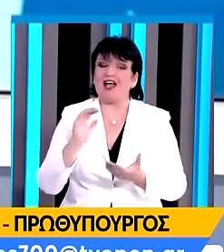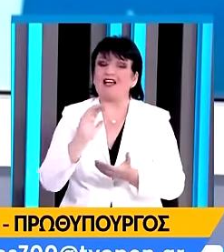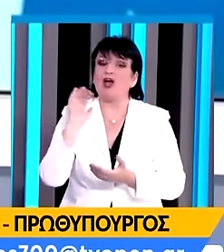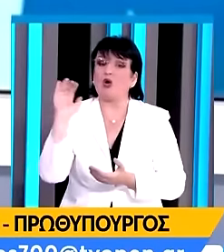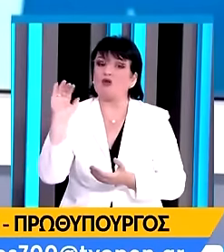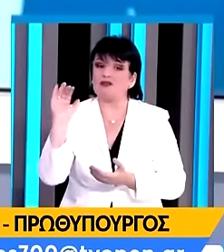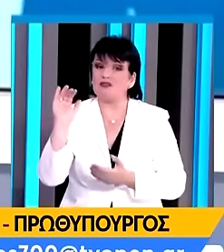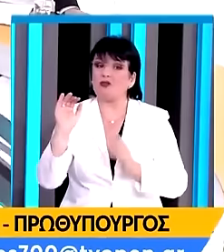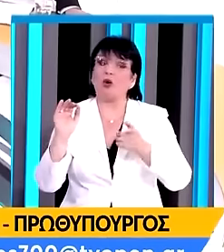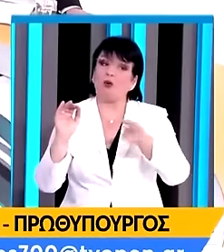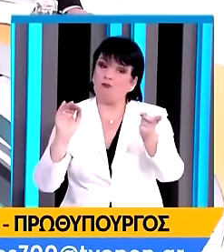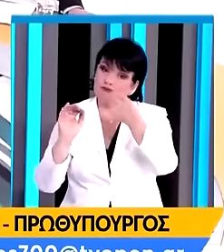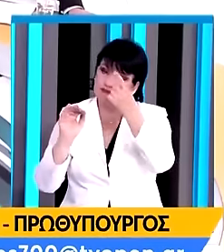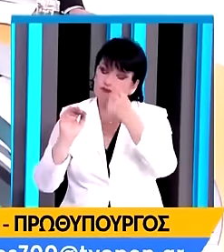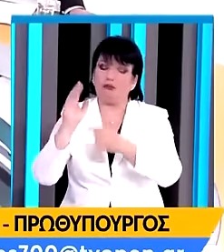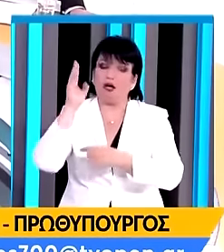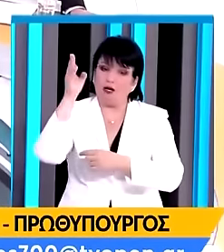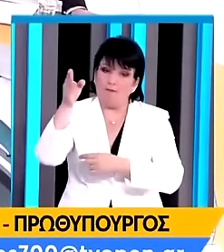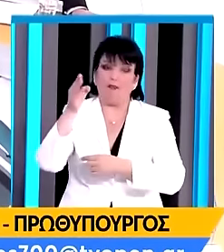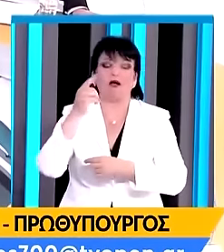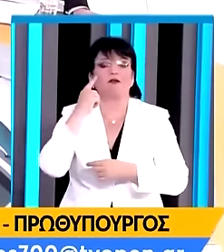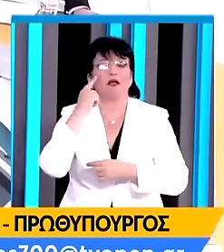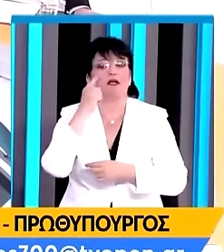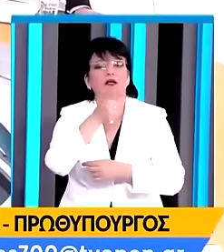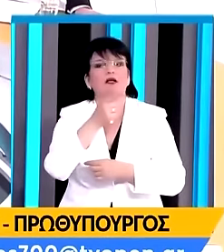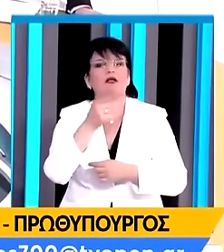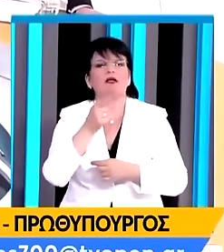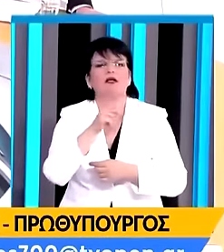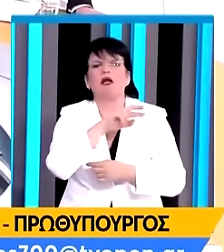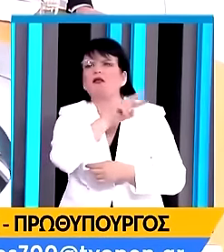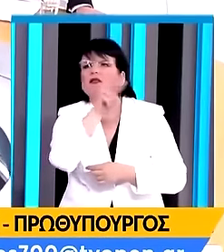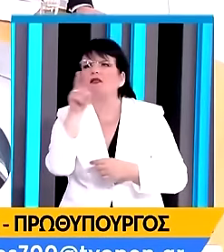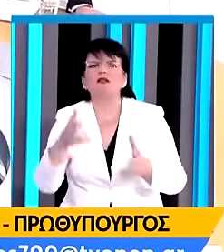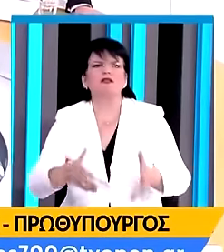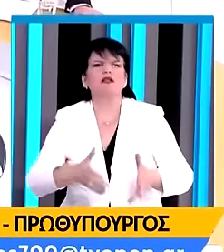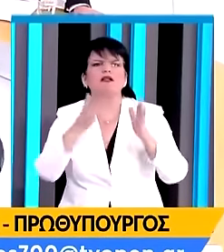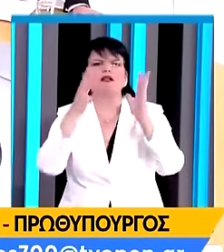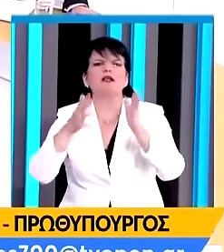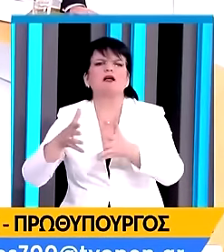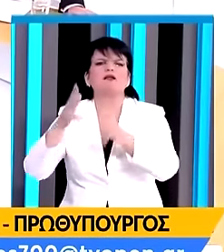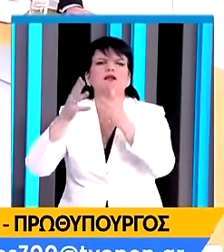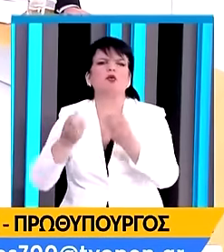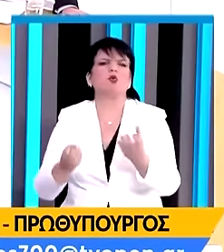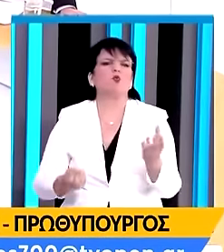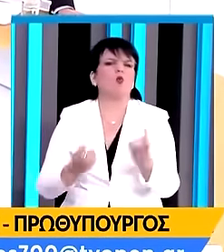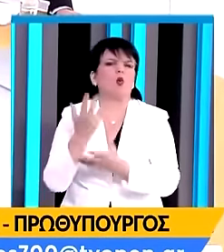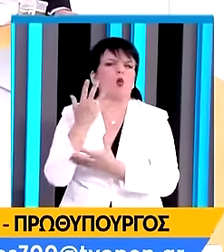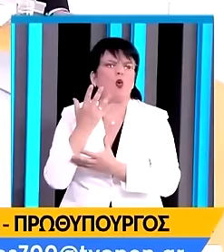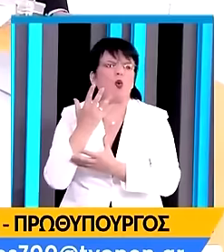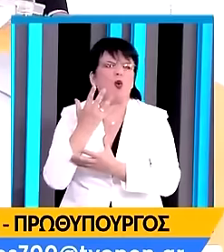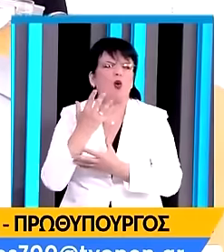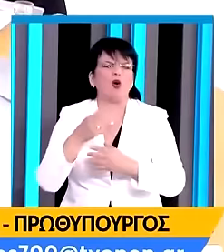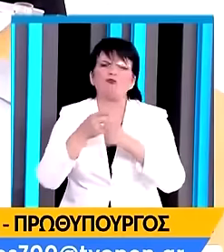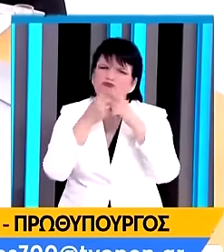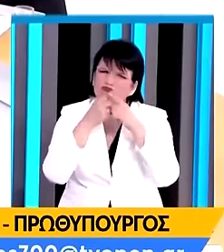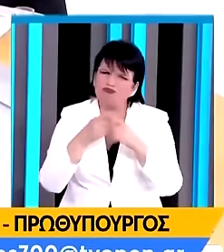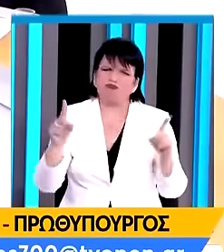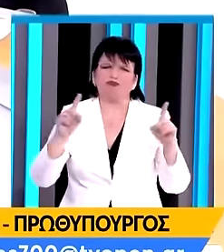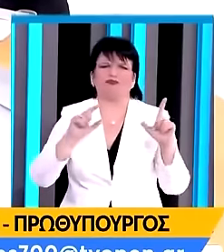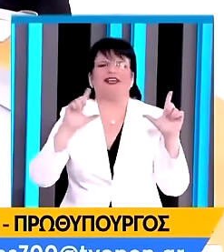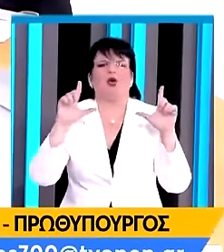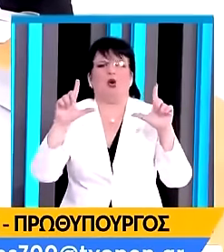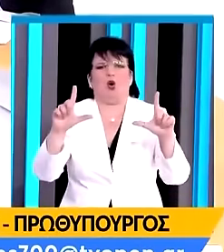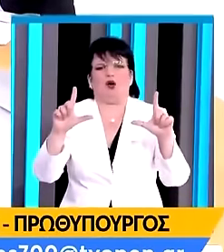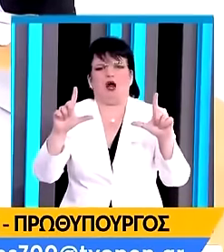ένα ρεπορτάζ, ενδεχομένως όχι τώρα, σε 2-3 μήνες, να δείτε τα καινούρια τμήματα επειγόντων περιστατικών στο Αττικό. Μιλάμε για μια τελείως διαφορετική εικόνα για το